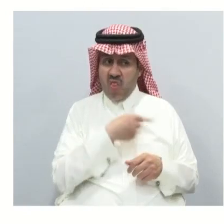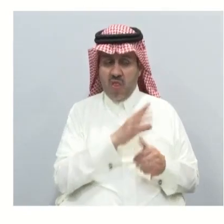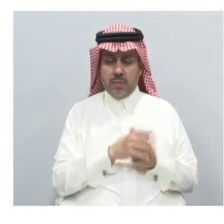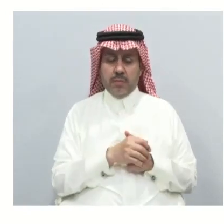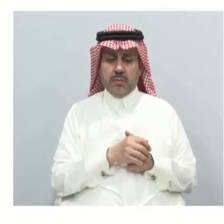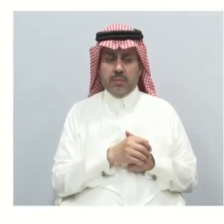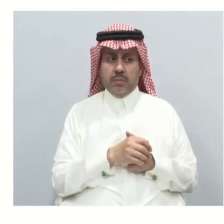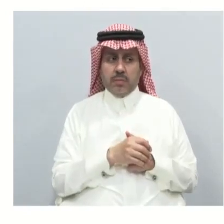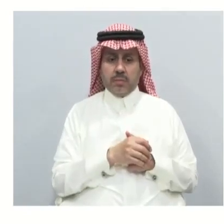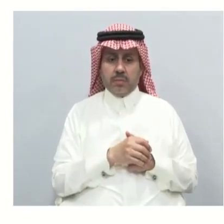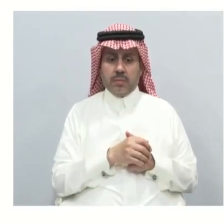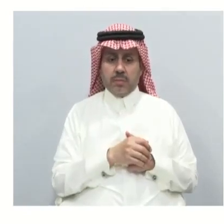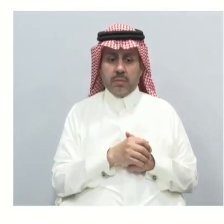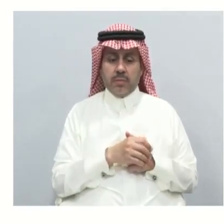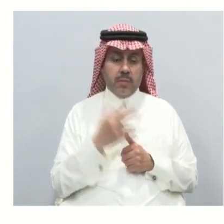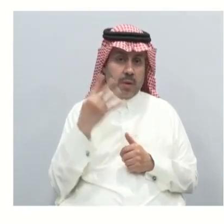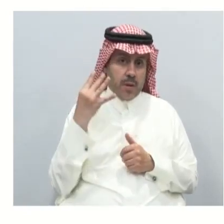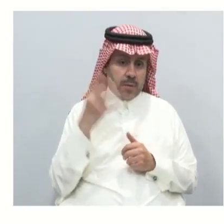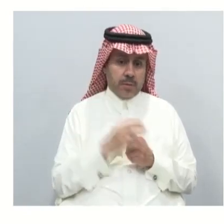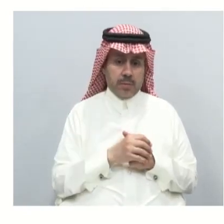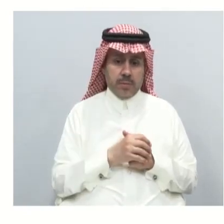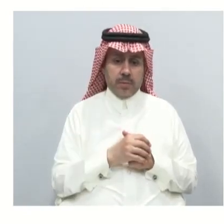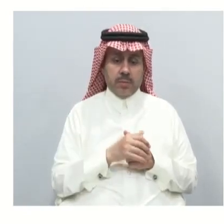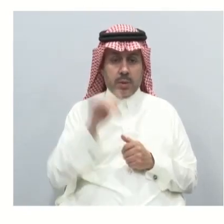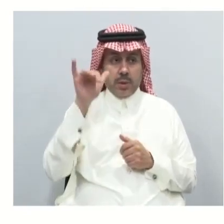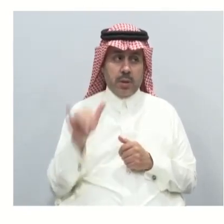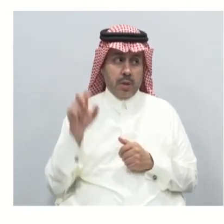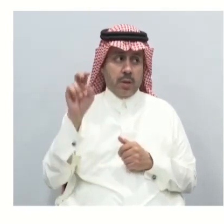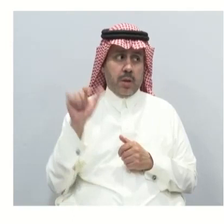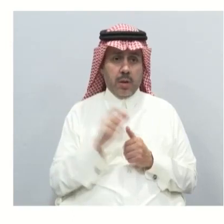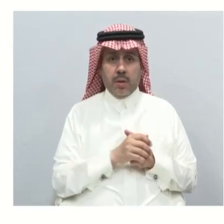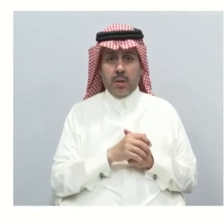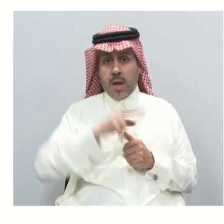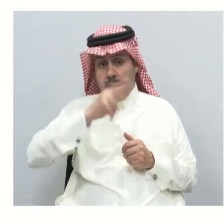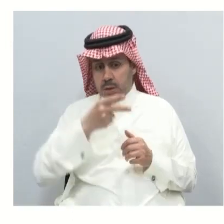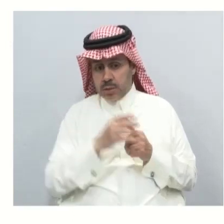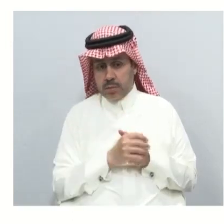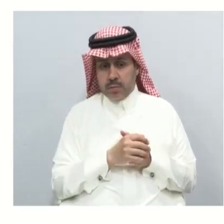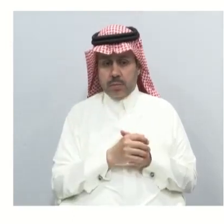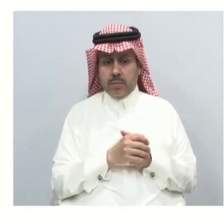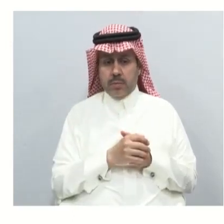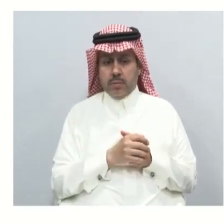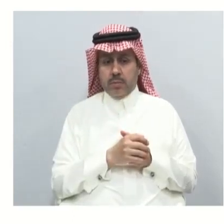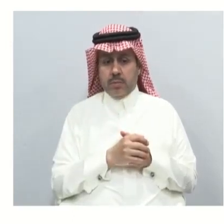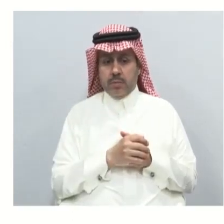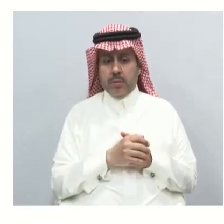سلام البغض والرابع اليقين ما الذي ينافيه هو